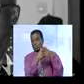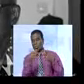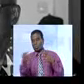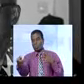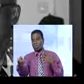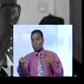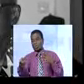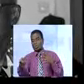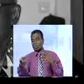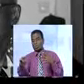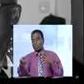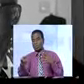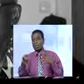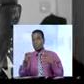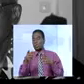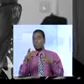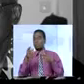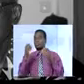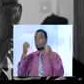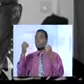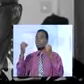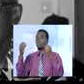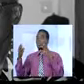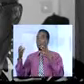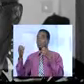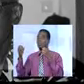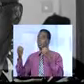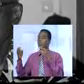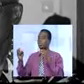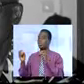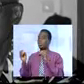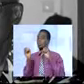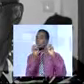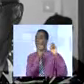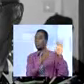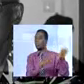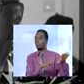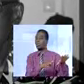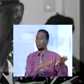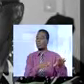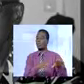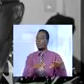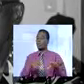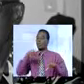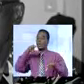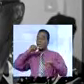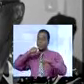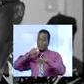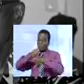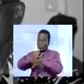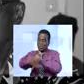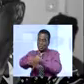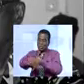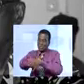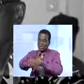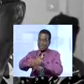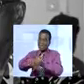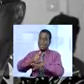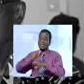Lama Camara, Seri Kori, tous accusés de complot.